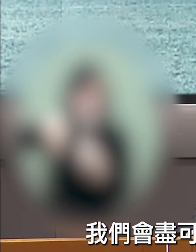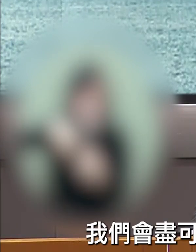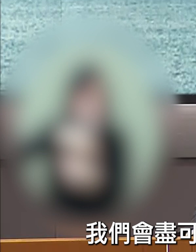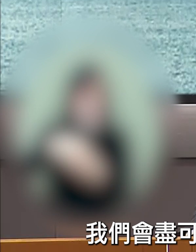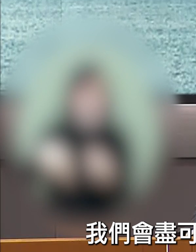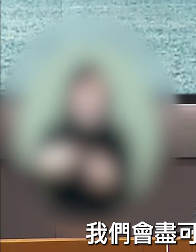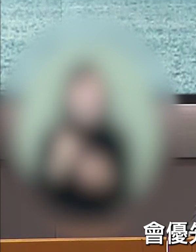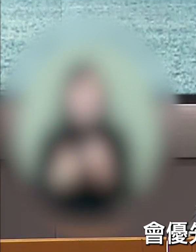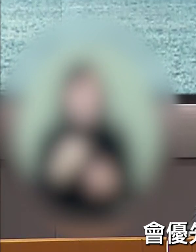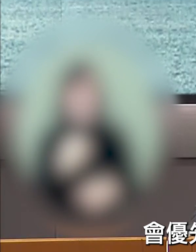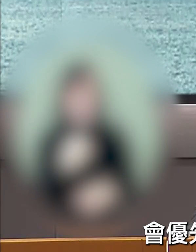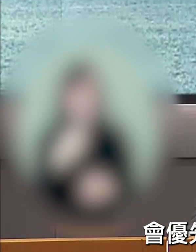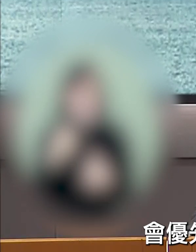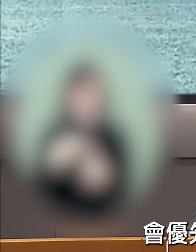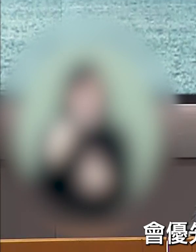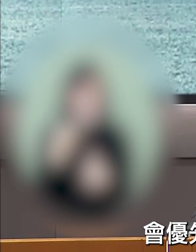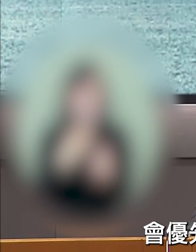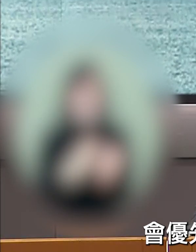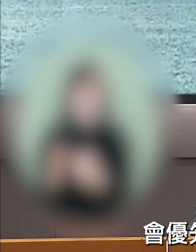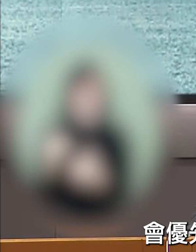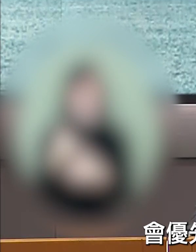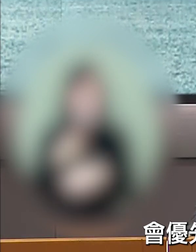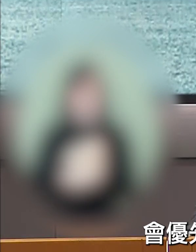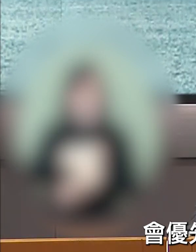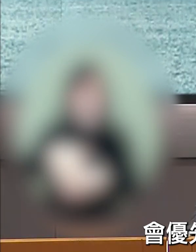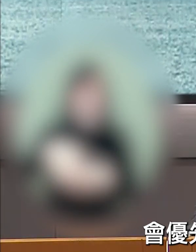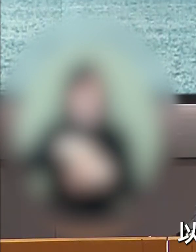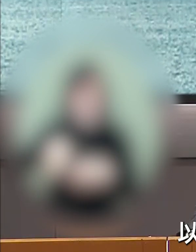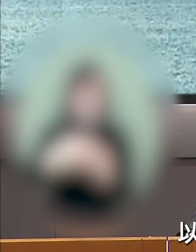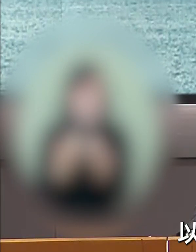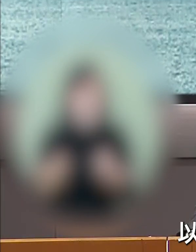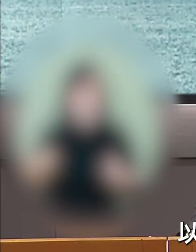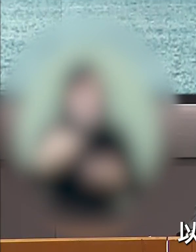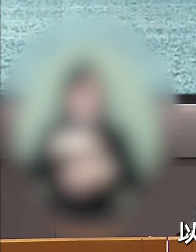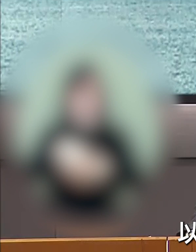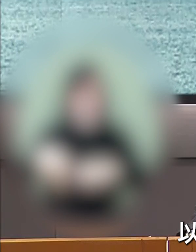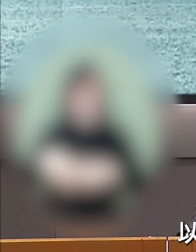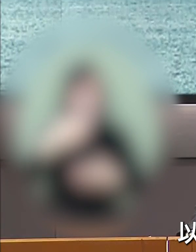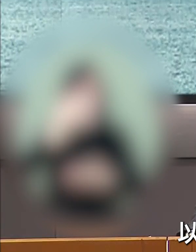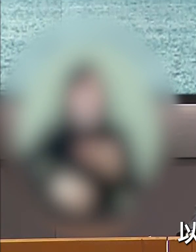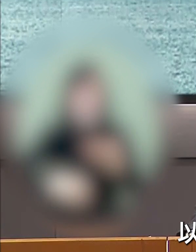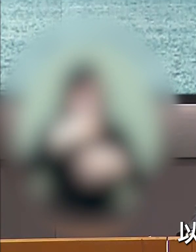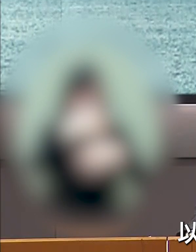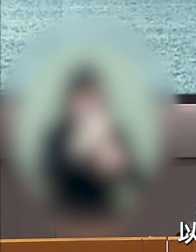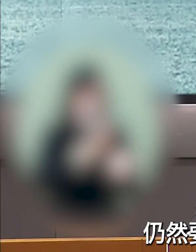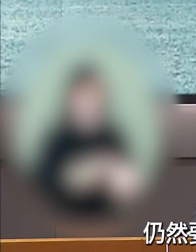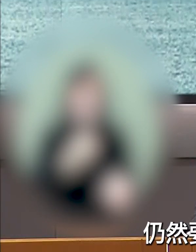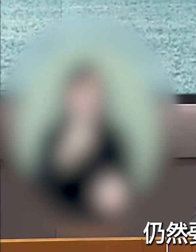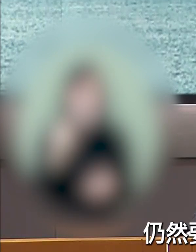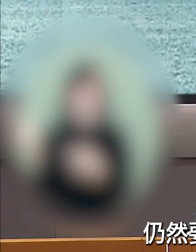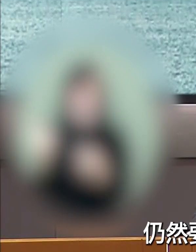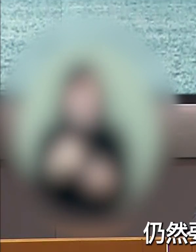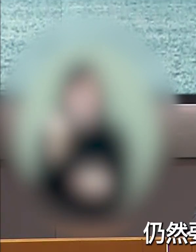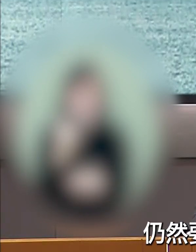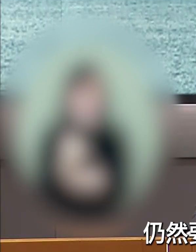者他的需要，是優先他們安排入住社區隔離的設施，以減低他們在檢測陽性之後仍然要